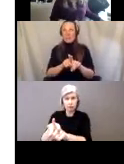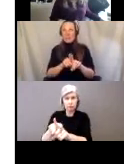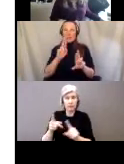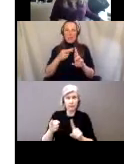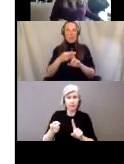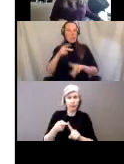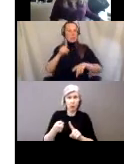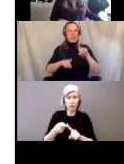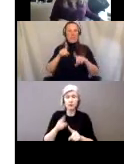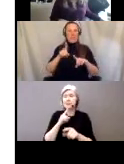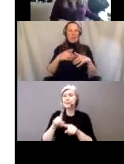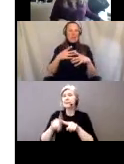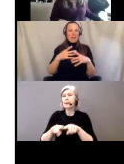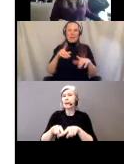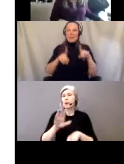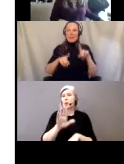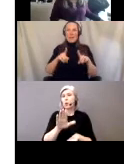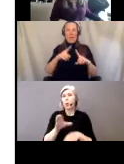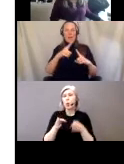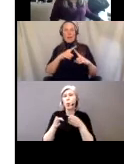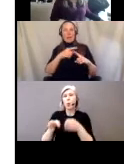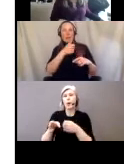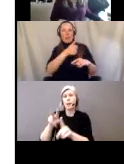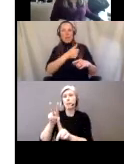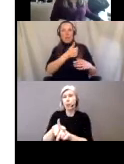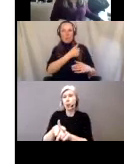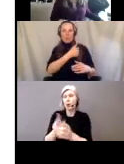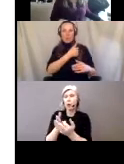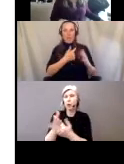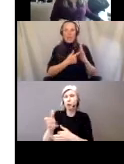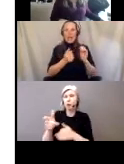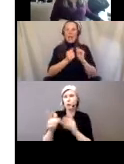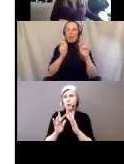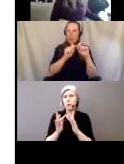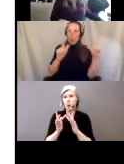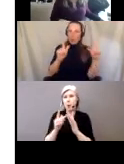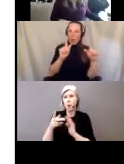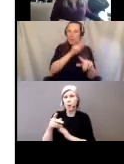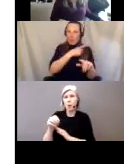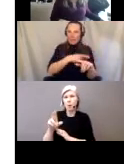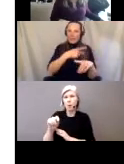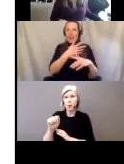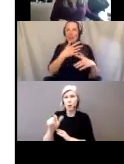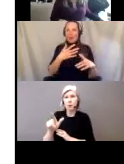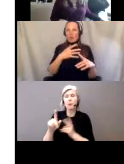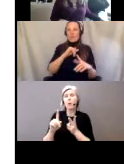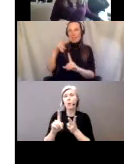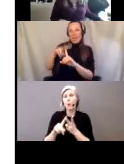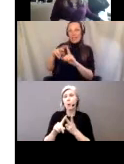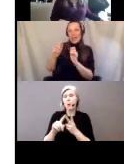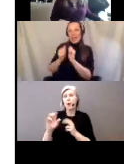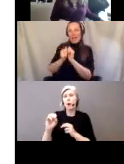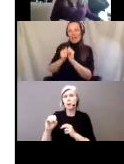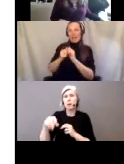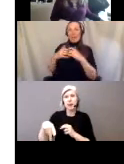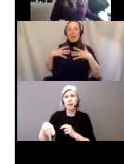ça dépend de la méthode que vous utilisez, que ce soit par le portail provincial ou par Santé publique